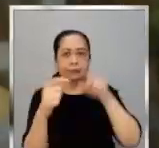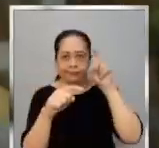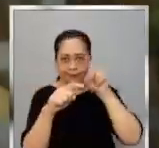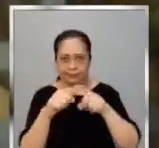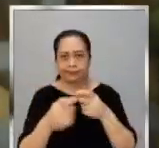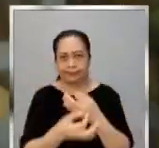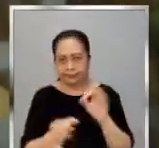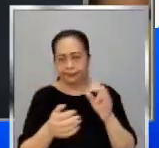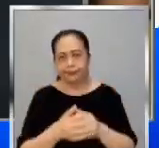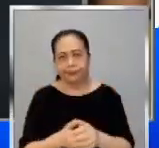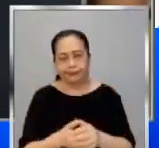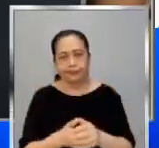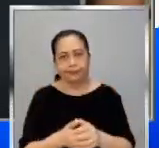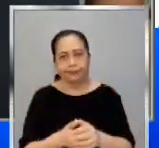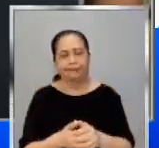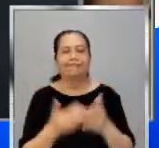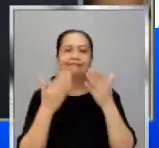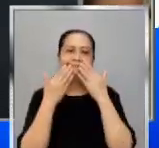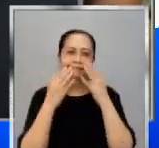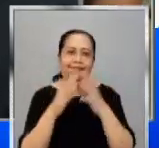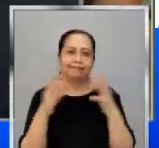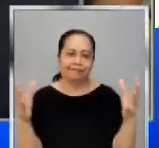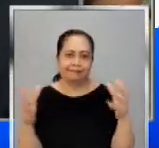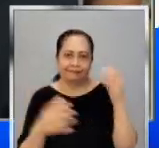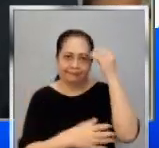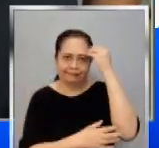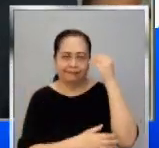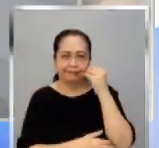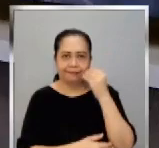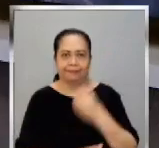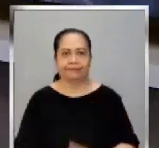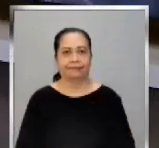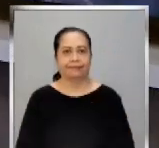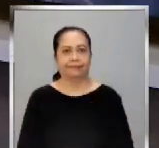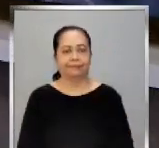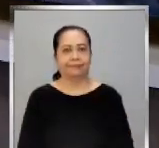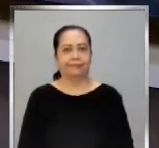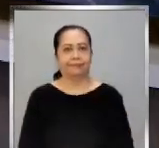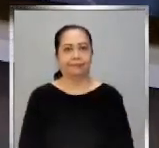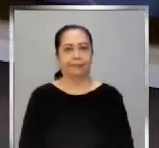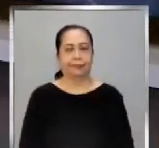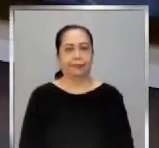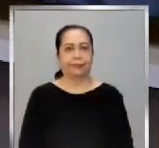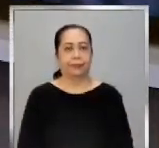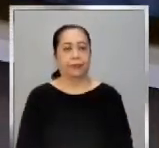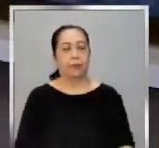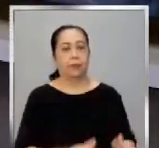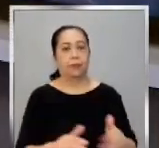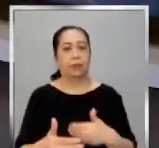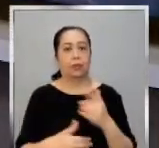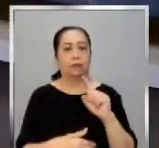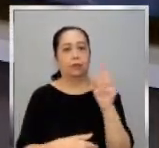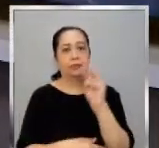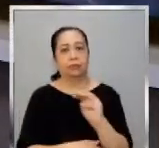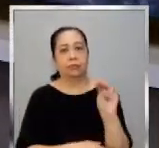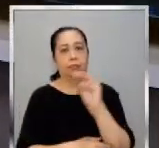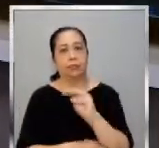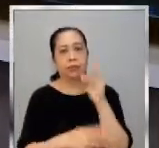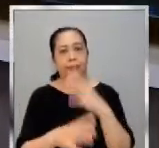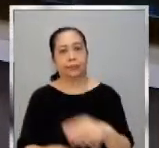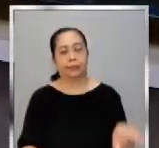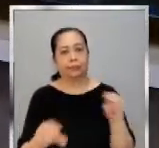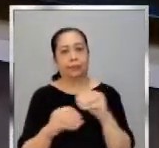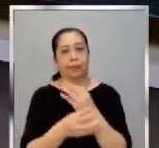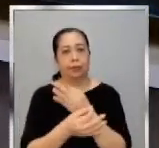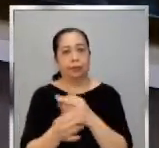Vicky? Maraming salamat sa iyo, Oscar Oida. Samantala, sa unang Lunes ng pagtatapos ng libreng